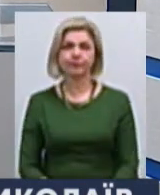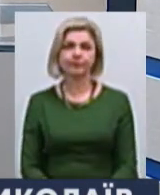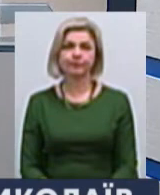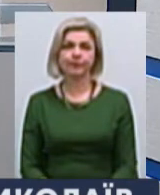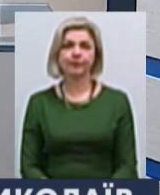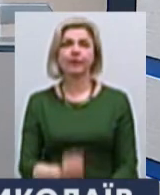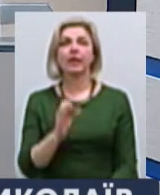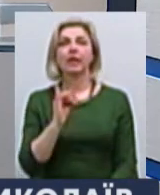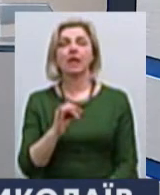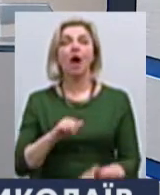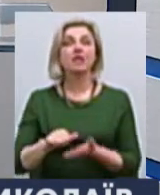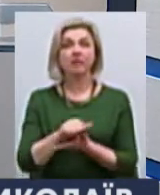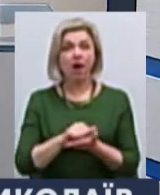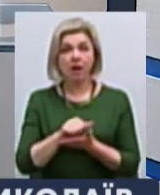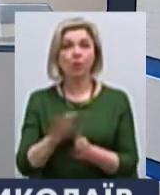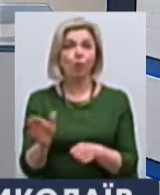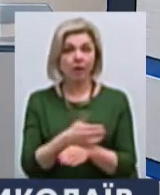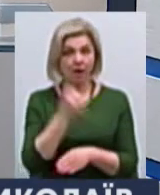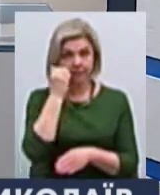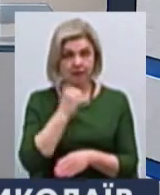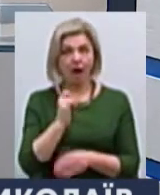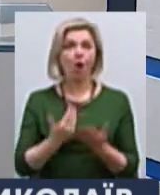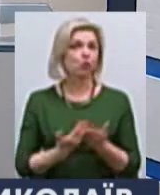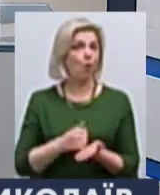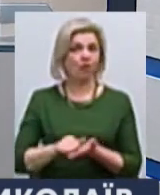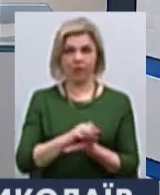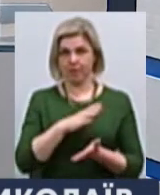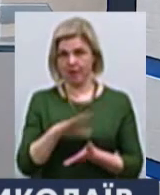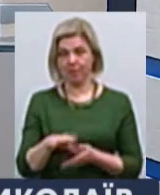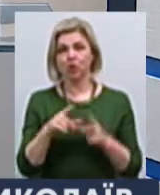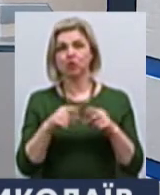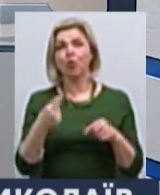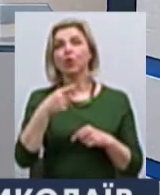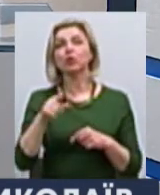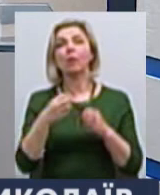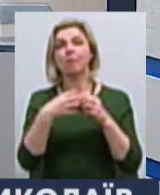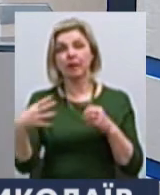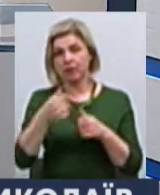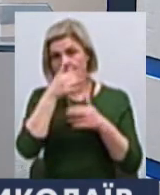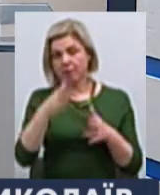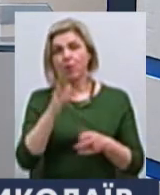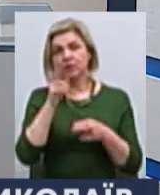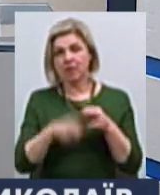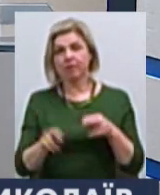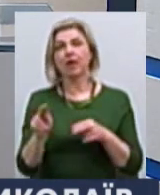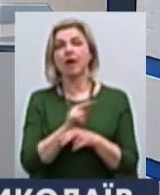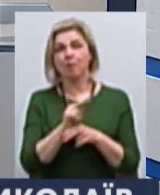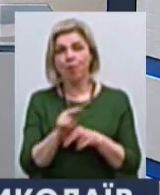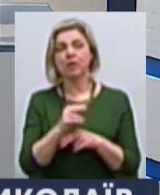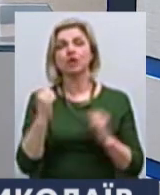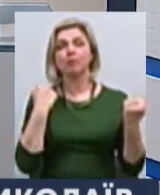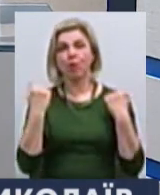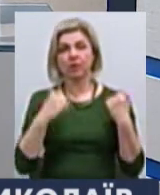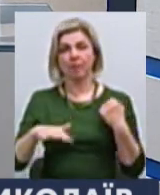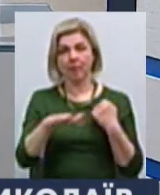Зняли старий асфальт, а новий не поклали. В Миколаївській загальноосвітній школі номер 15 не можуть завершити реконструкцію спортивного майданчика.